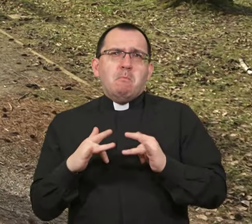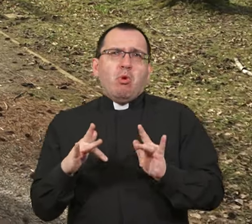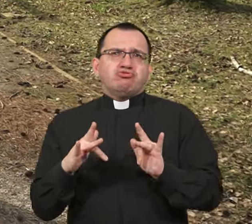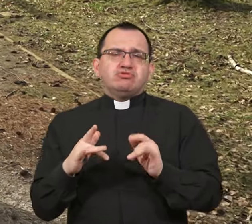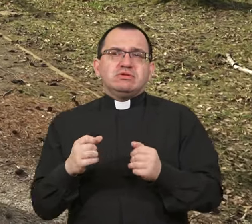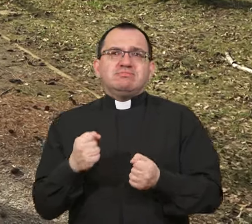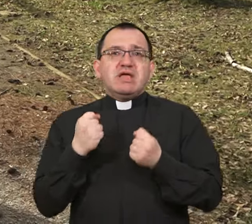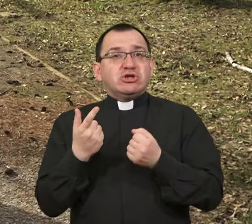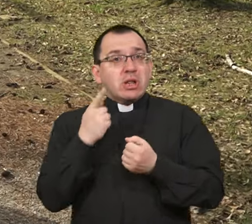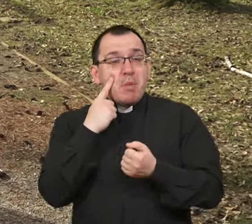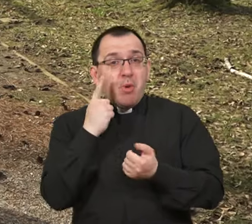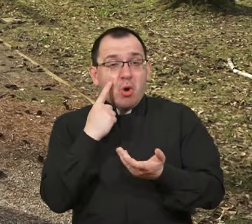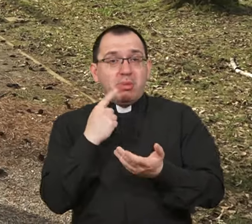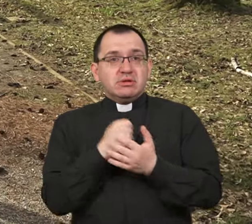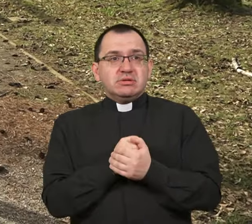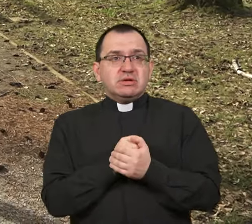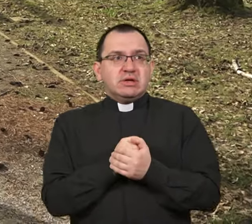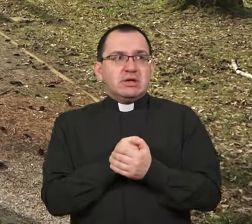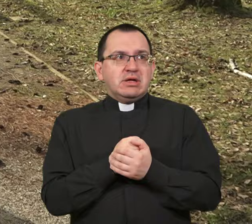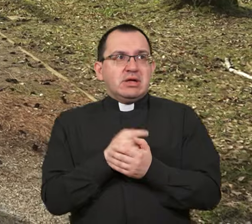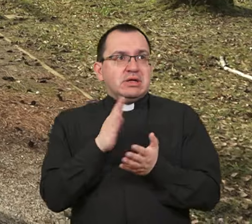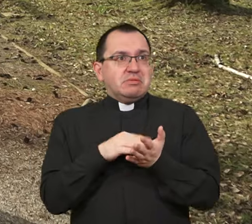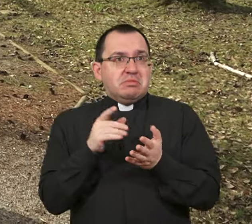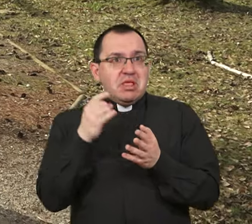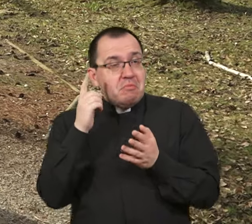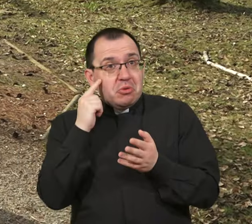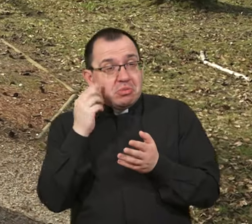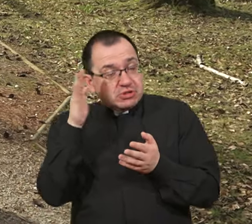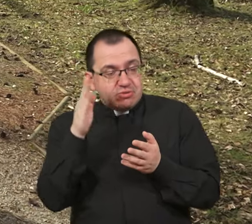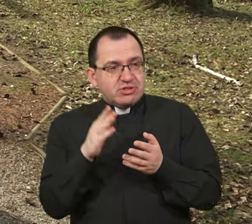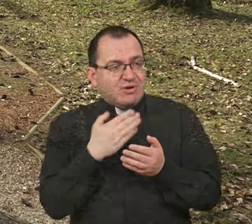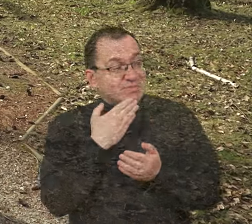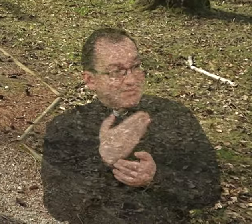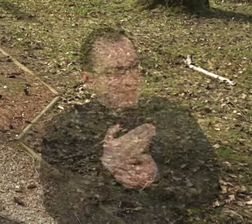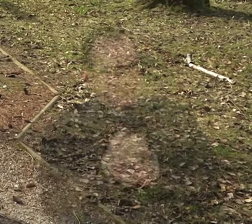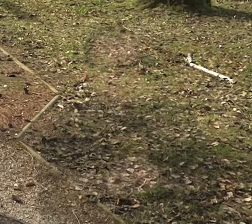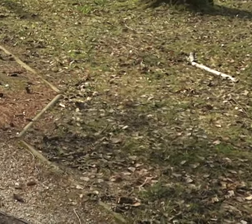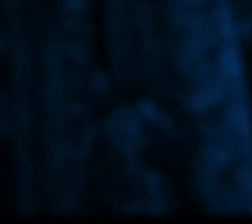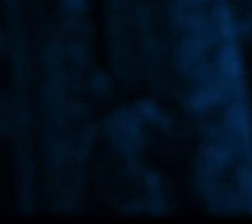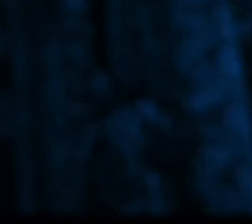pa probajmo. Mislim, ako se ne proba, nećemo znati. Hvala vam puno, Zdenka.